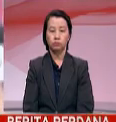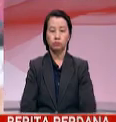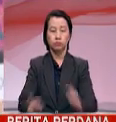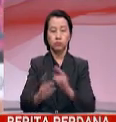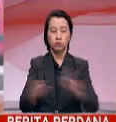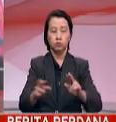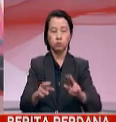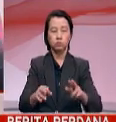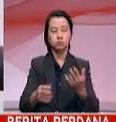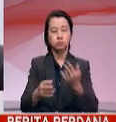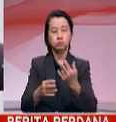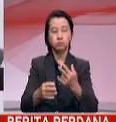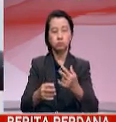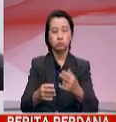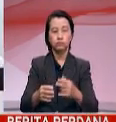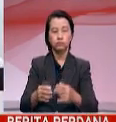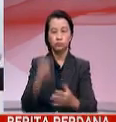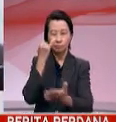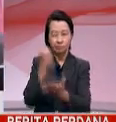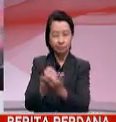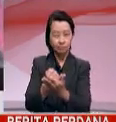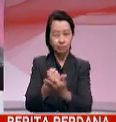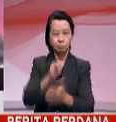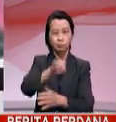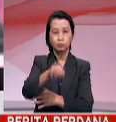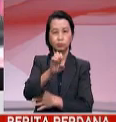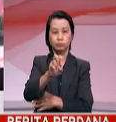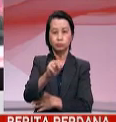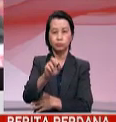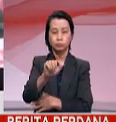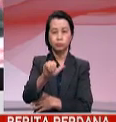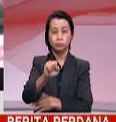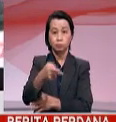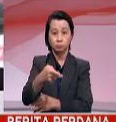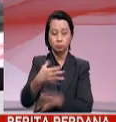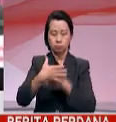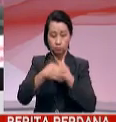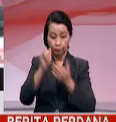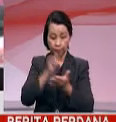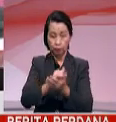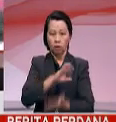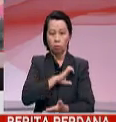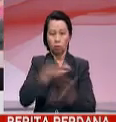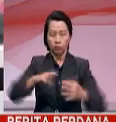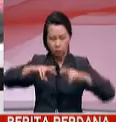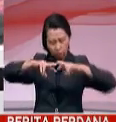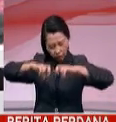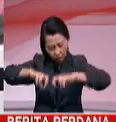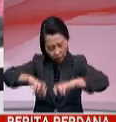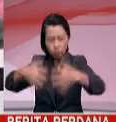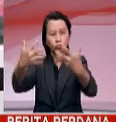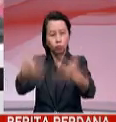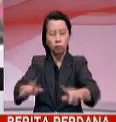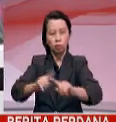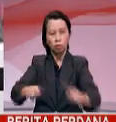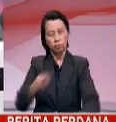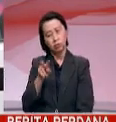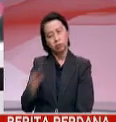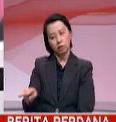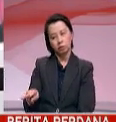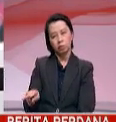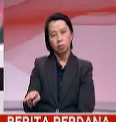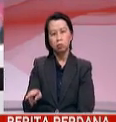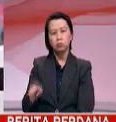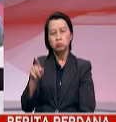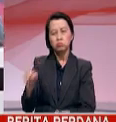Kesilapan jenayah, criminal offence actually. So lepas itu polis telah membuat siasatan, tapi nampaknya mereka kata